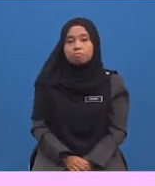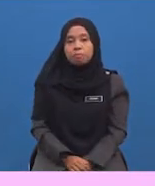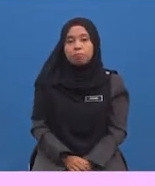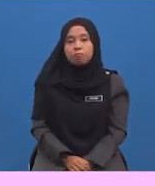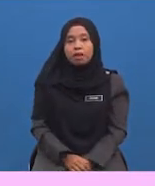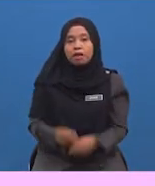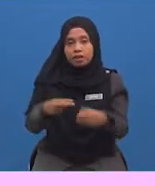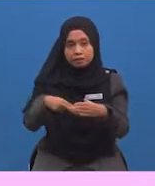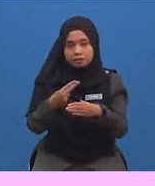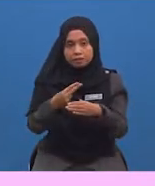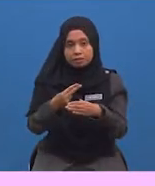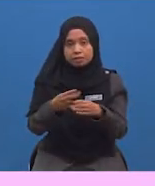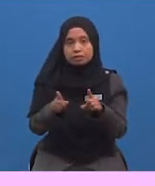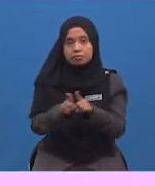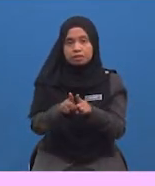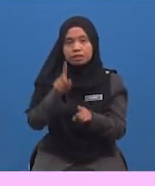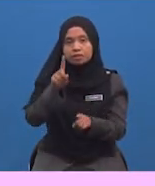Hasil pengiraan ialah sama dengan